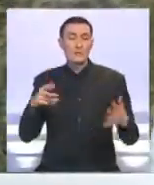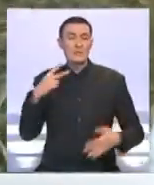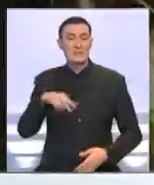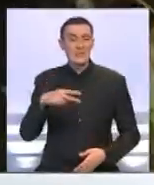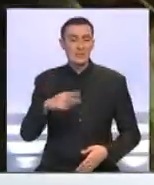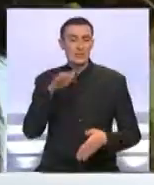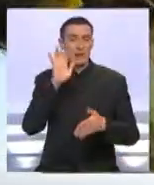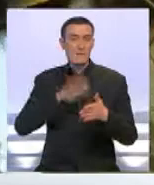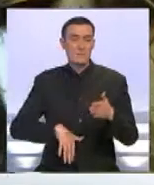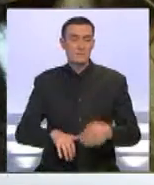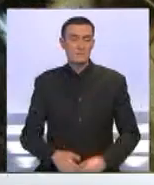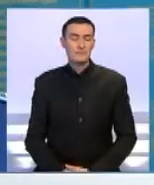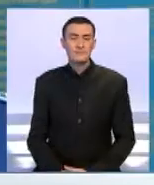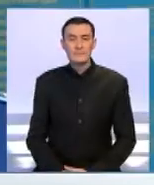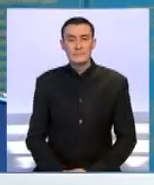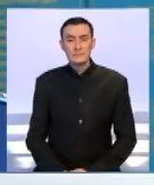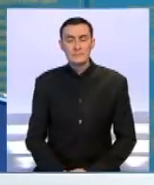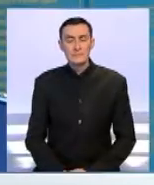дисциплинарной.